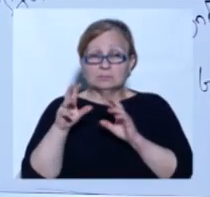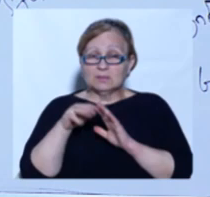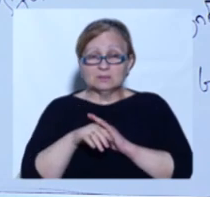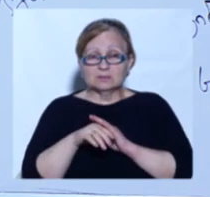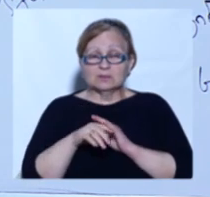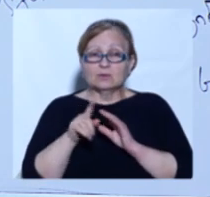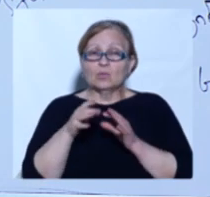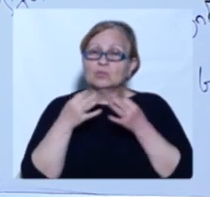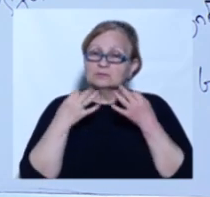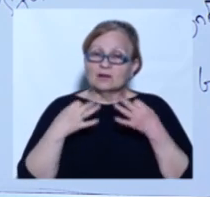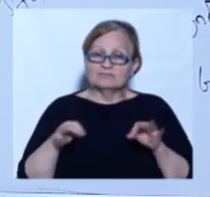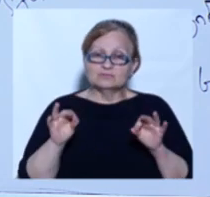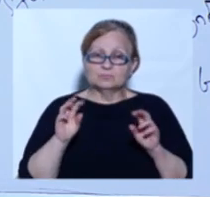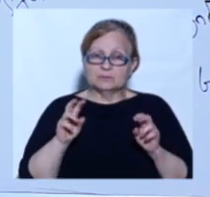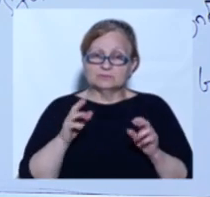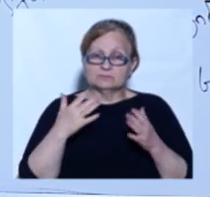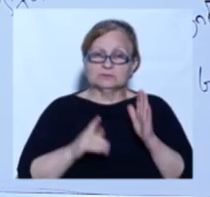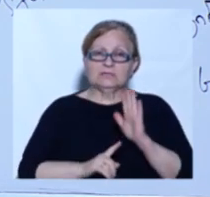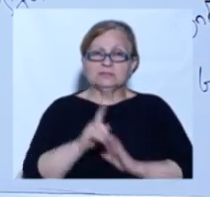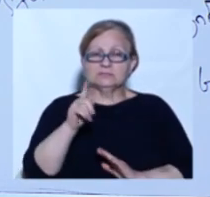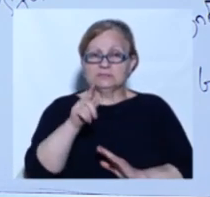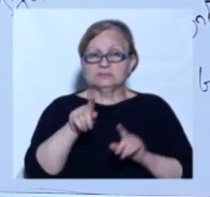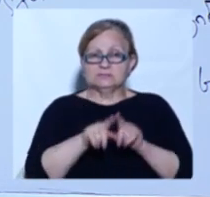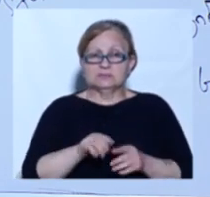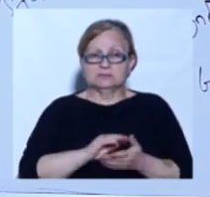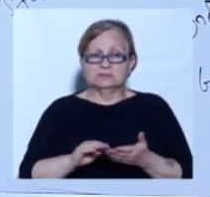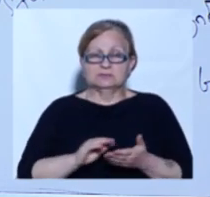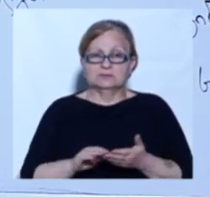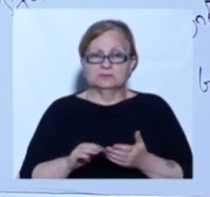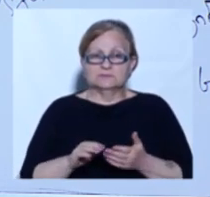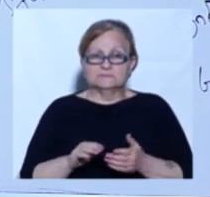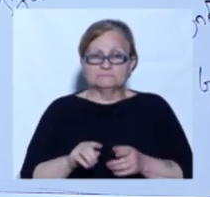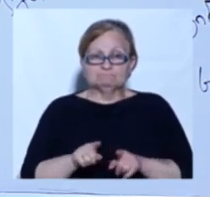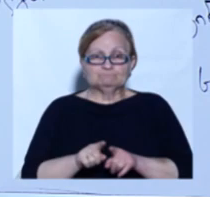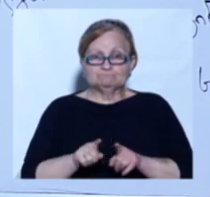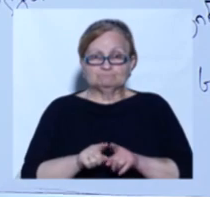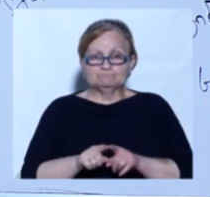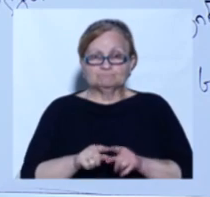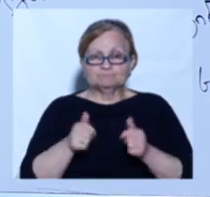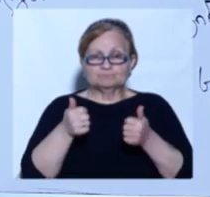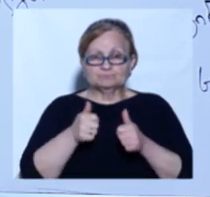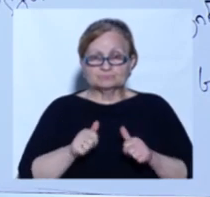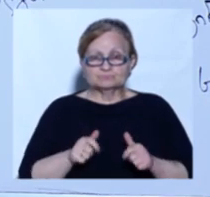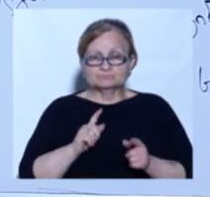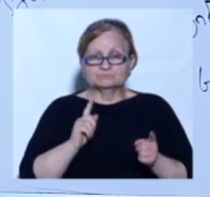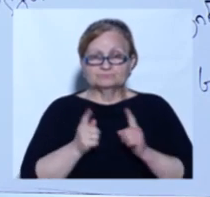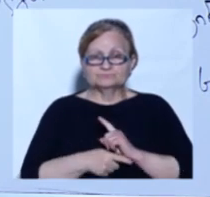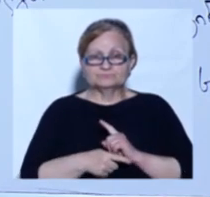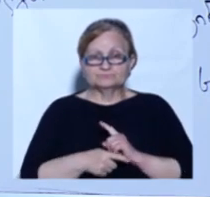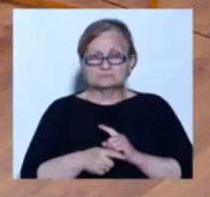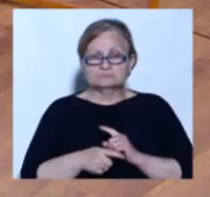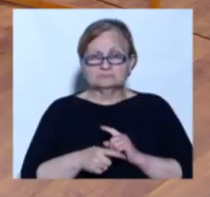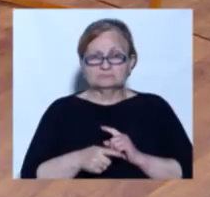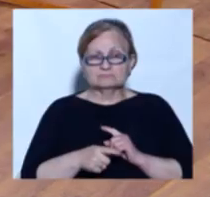თავისუფალ თემებზეც დაიწყეს ამგვარი ლექსების წერა, არამედ მეტნაკლებად ფორმაც. რამ გამოიწვია